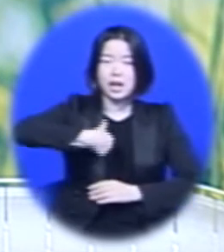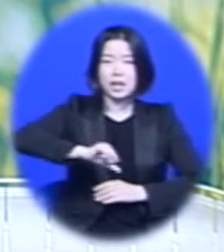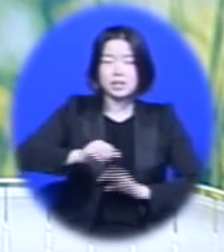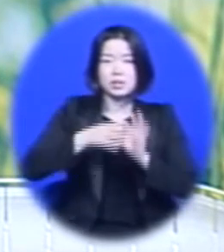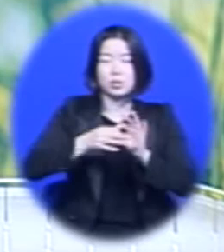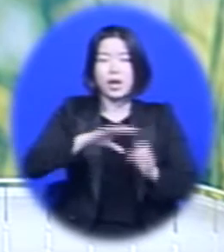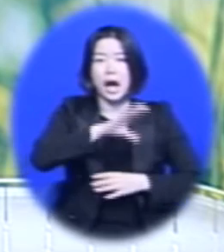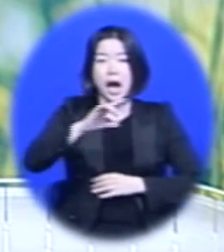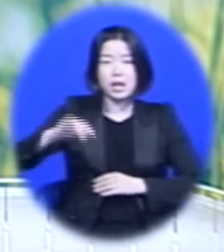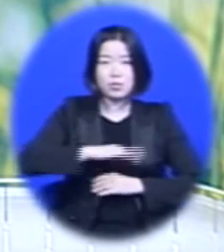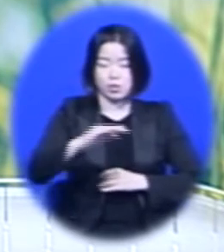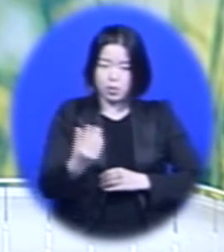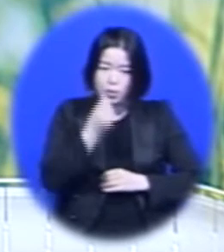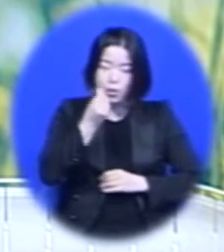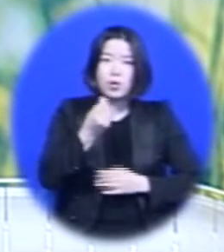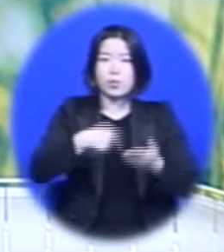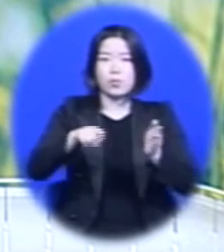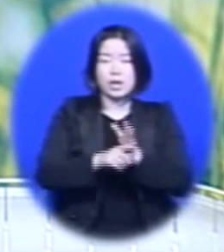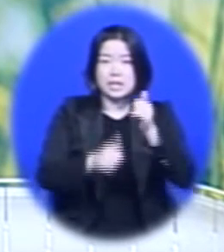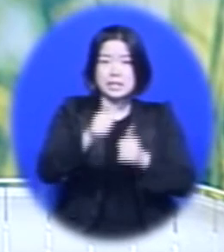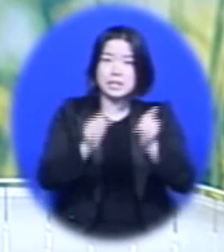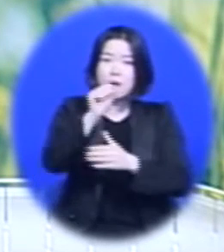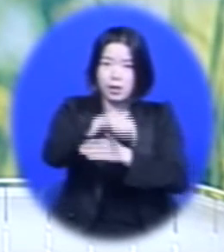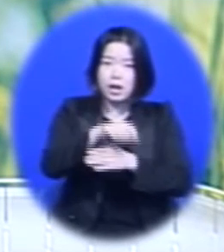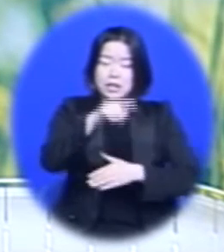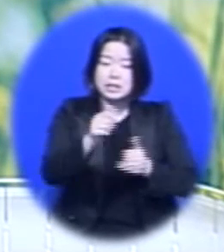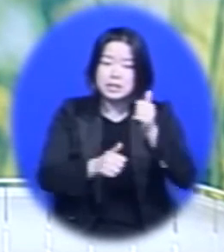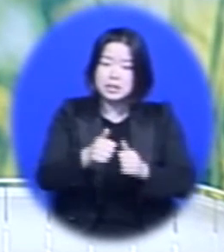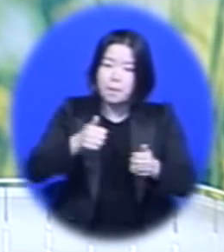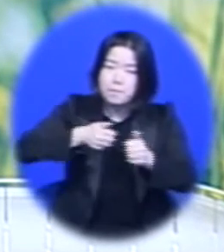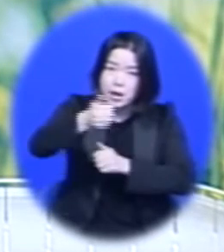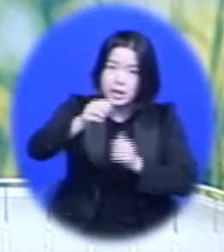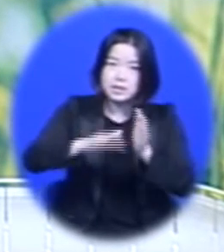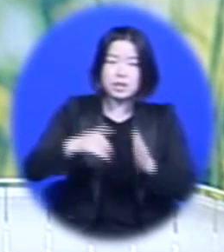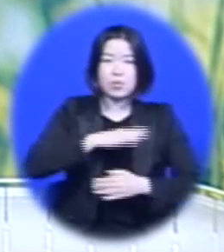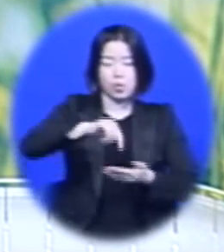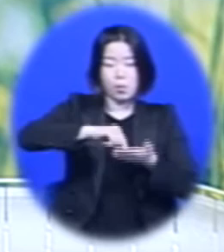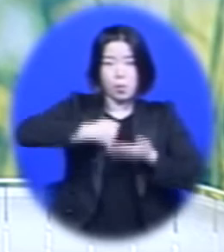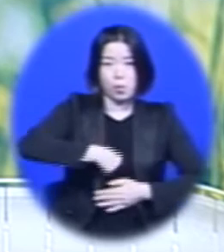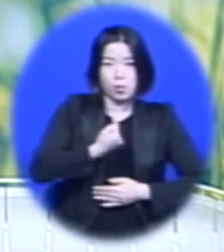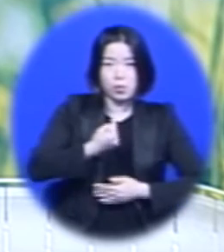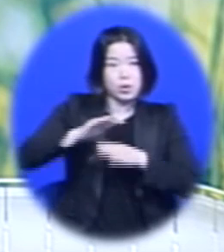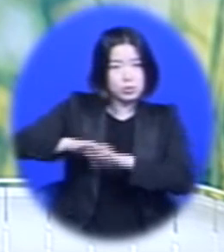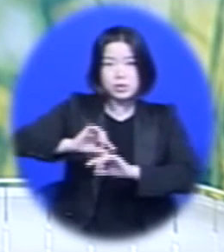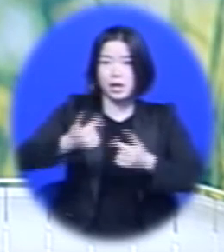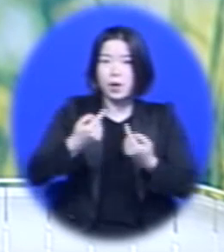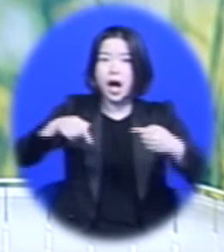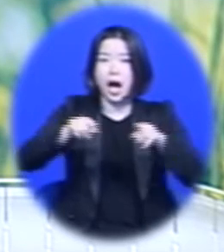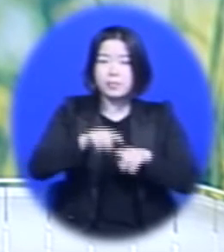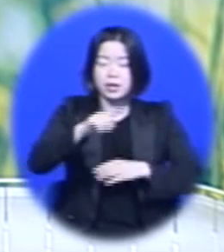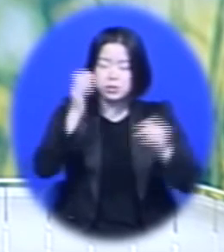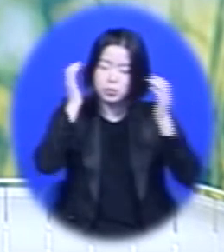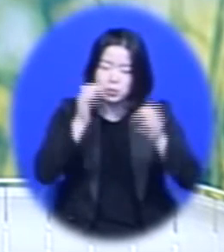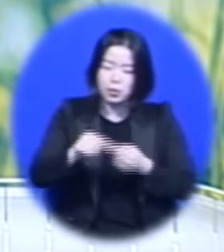때때로 우리의 거룩함을 위해 시험을 허락하시되 그 시험을 통과할 때 우리를 홀로 두지 않으시고 함께 그 고통을